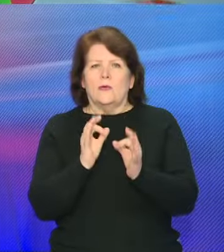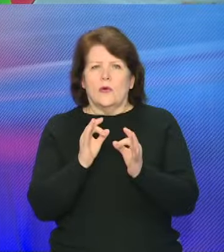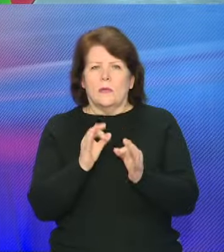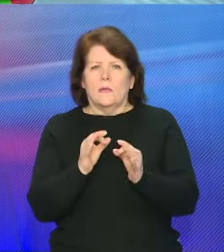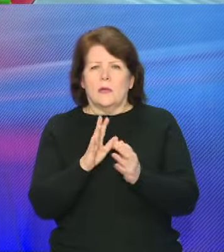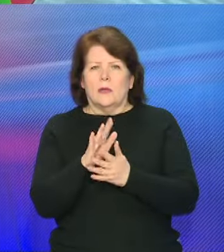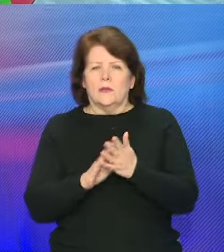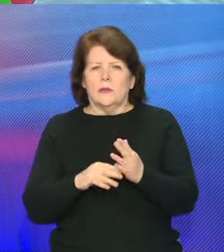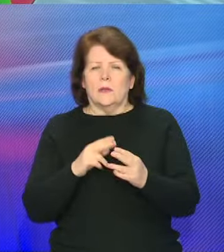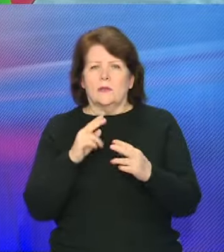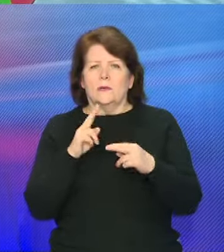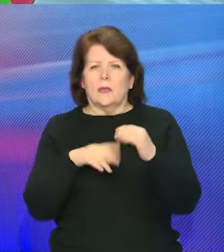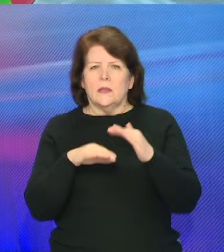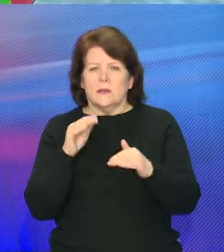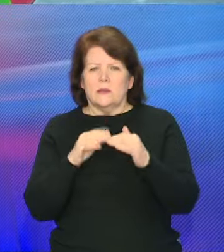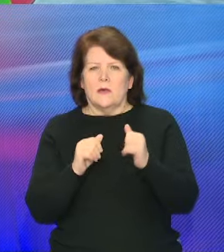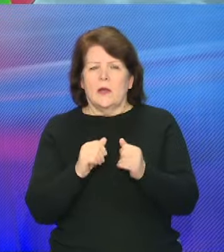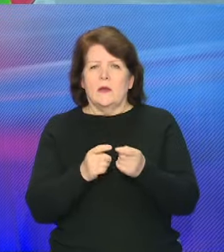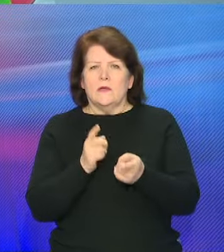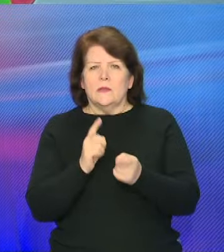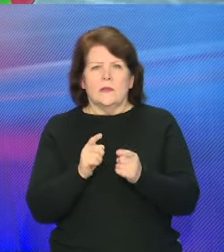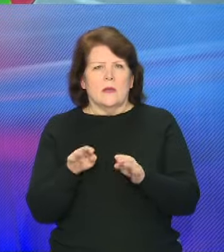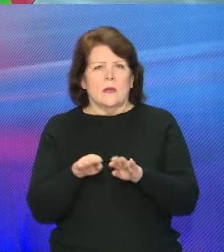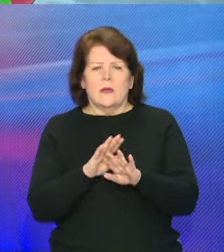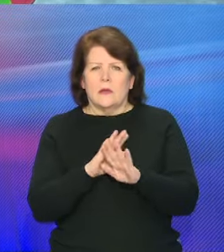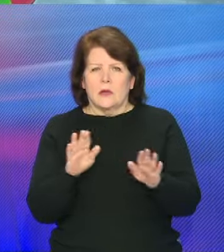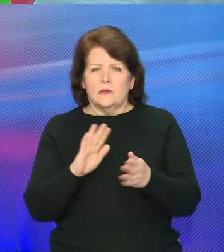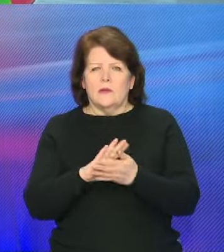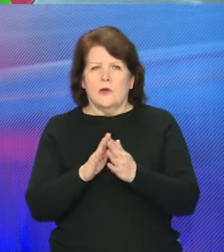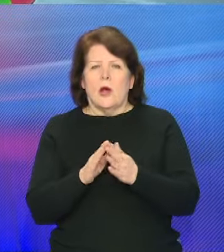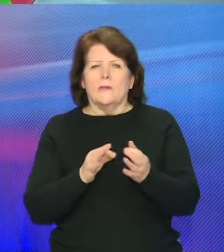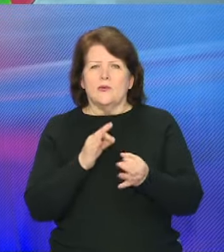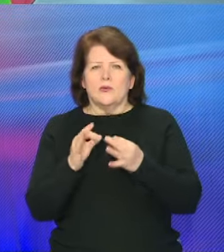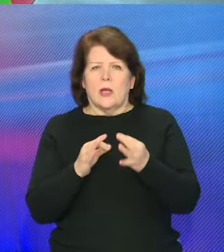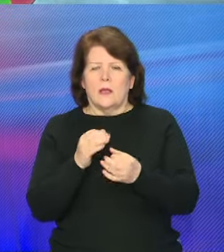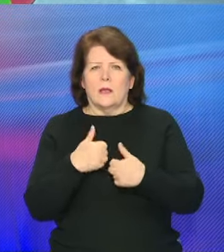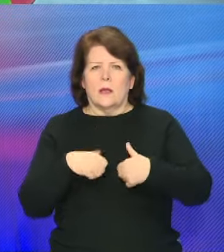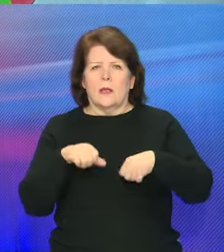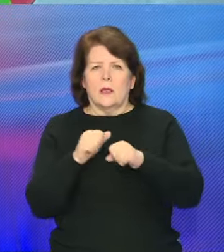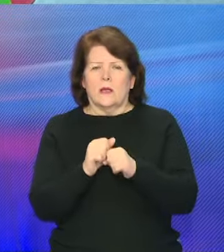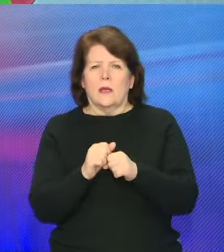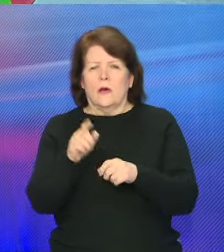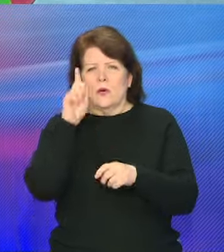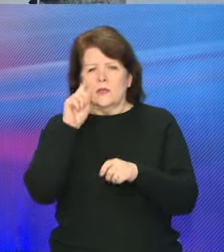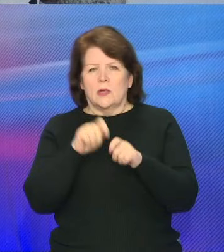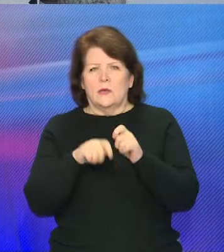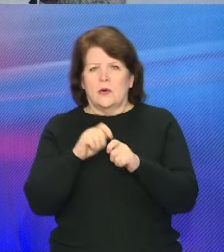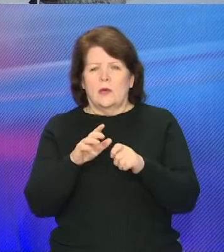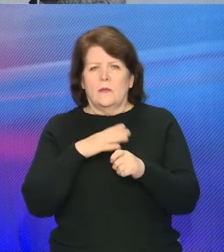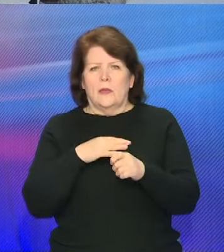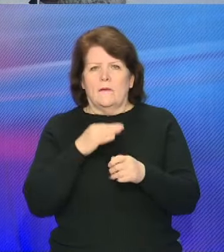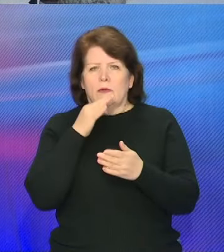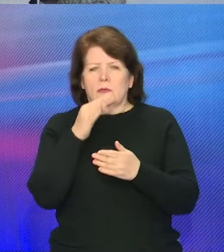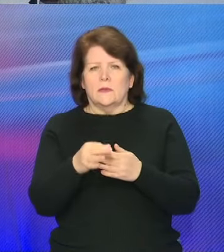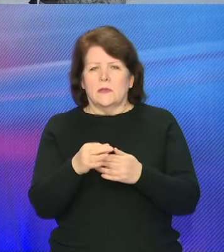будовництва. На самой справе отбывается не так. Ситуацию обмерковывали на коллегии Держконтролю региона. Были огучены и